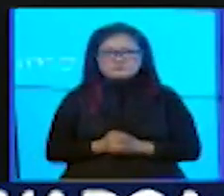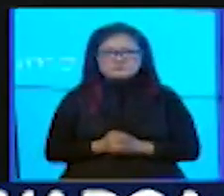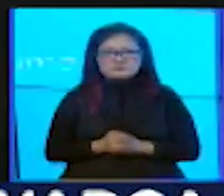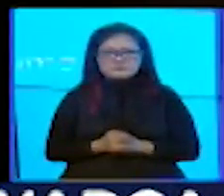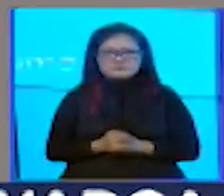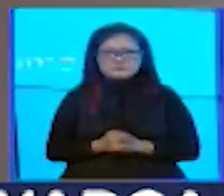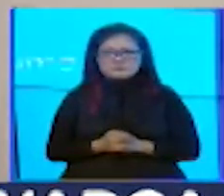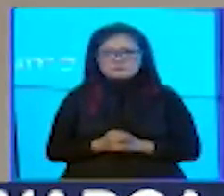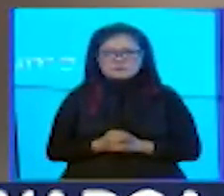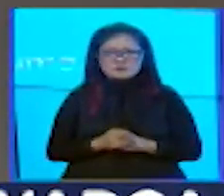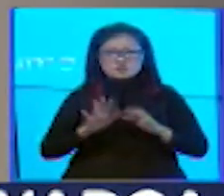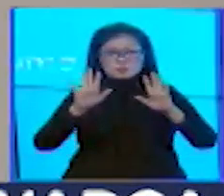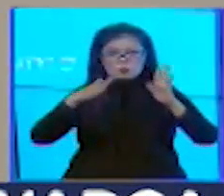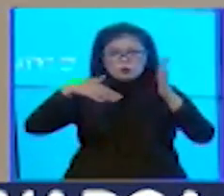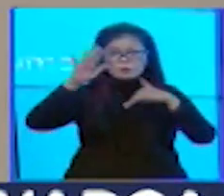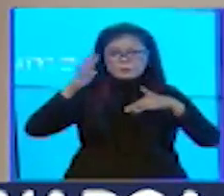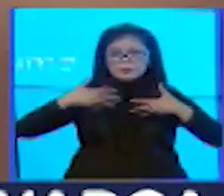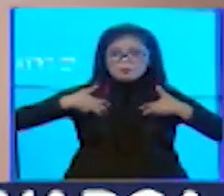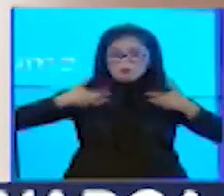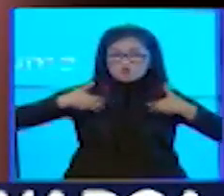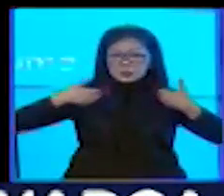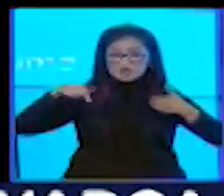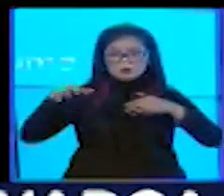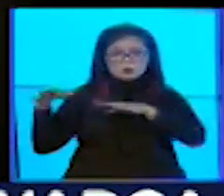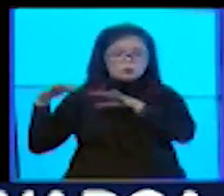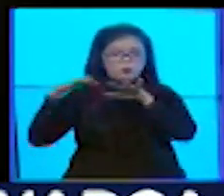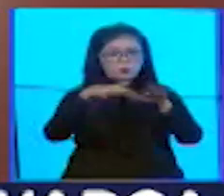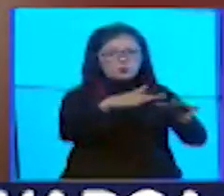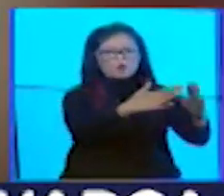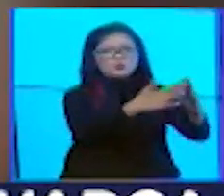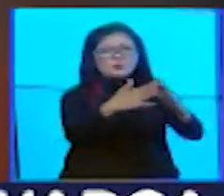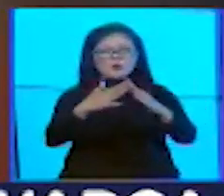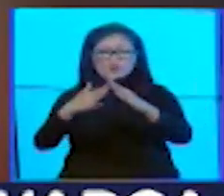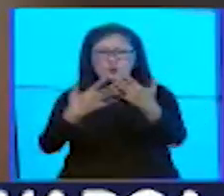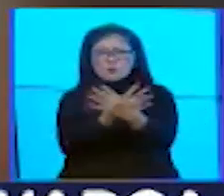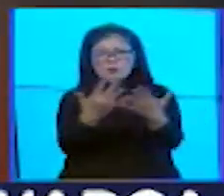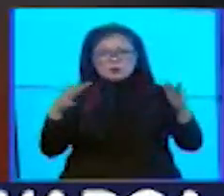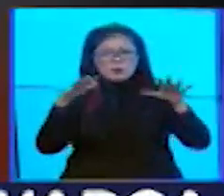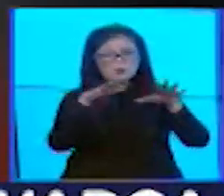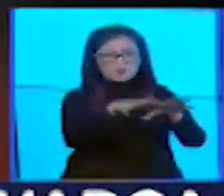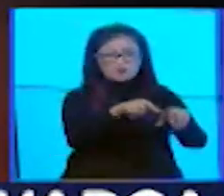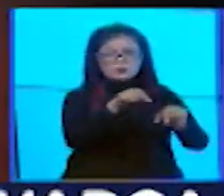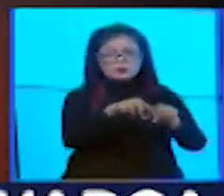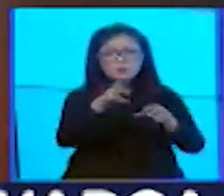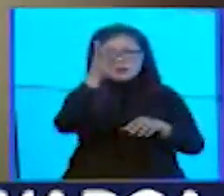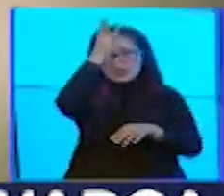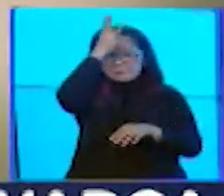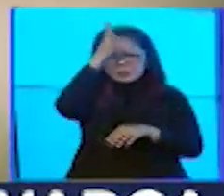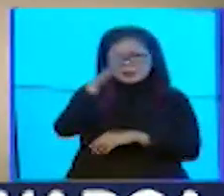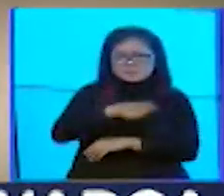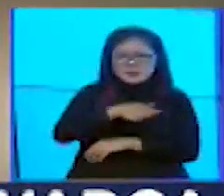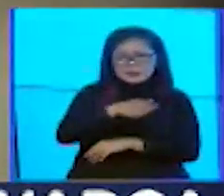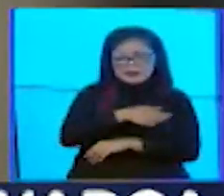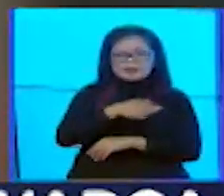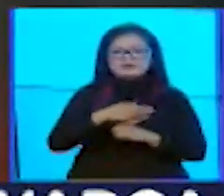Puluhan monyet liar masuk ke permukiman warga di Komplek Geraga Anjung Mahatama, Kabupaten Banjar, Kalimantan Selatan.